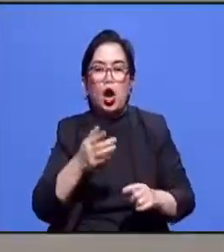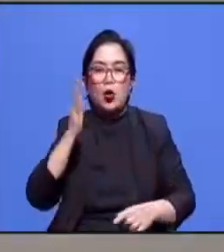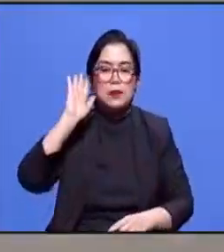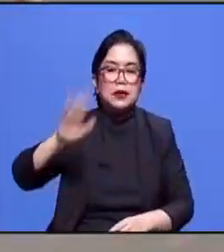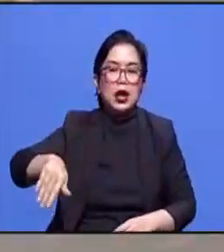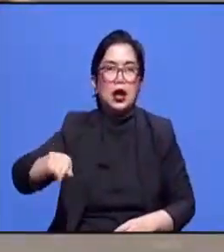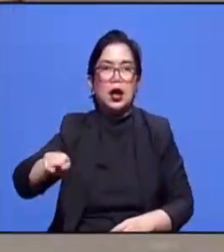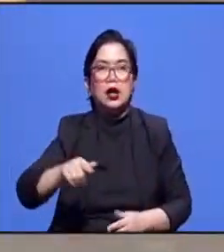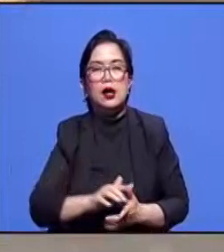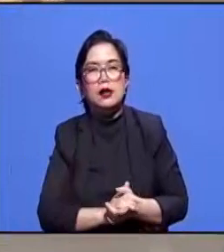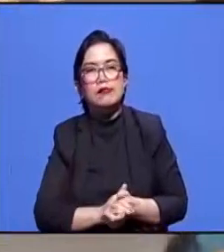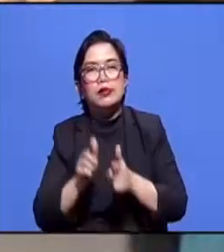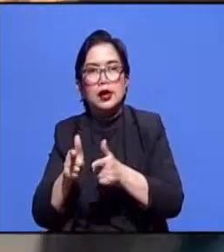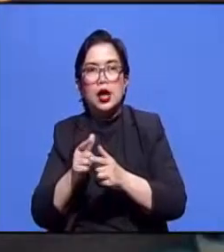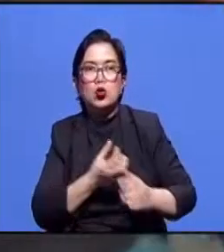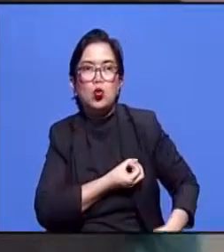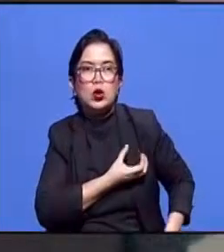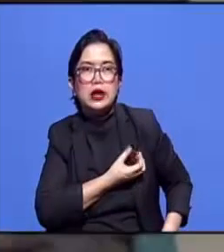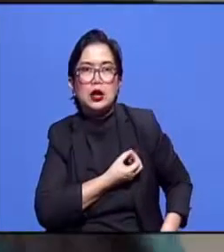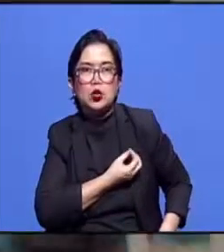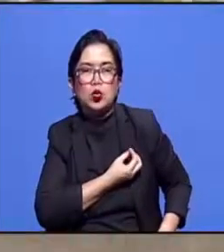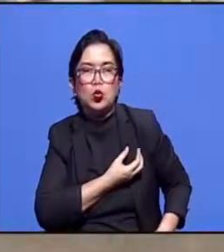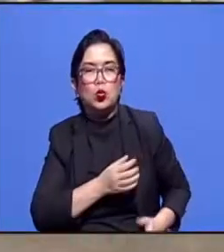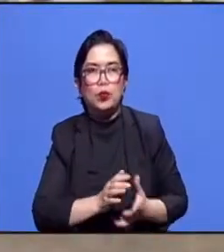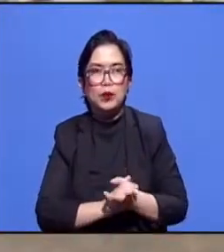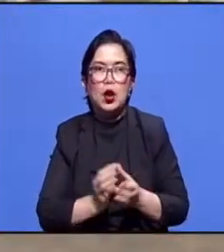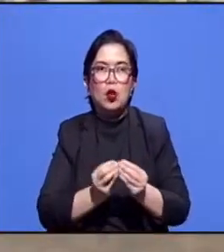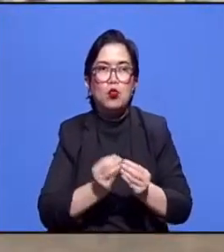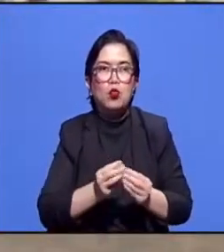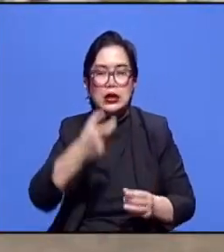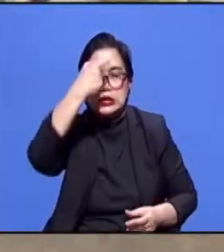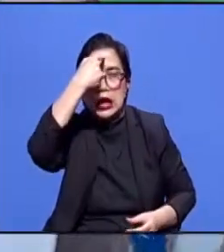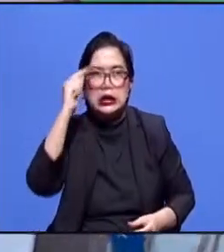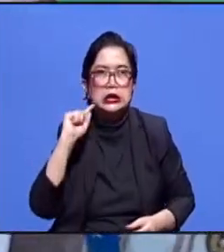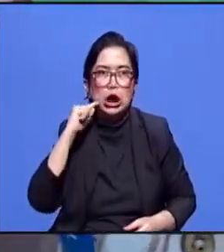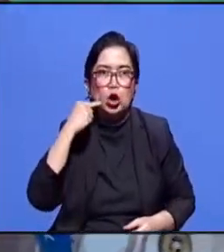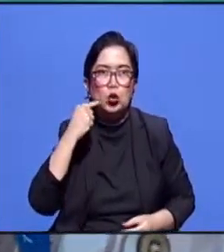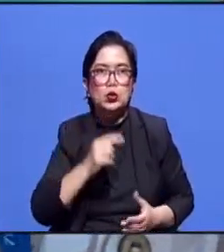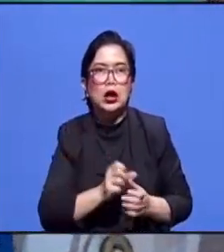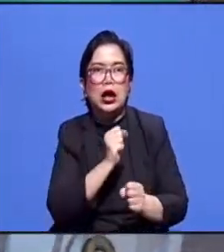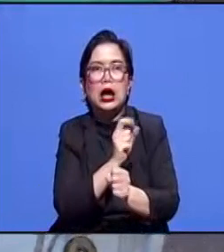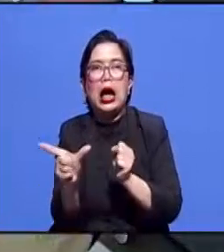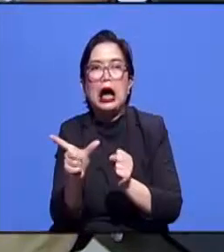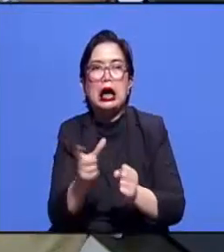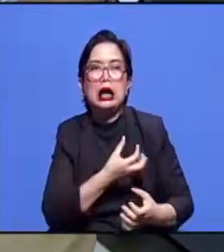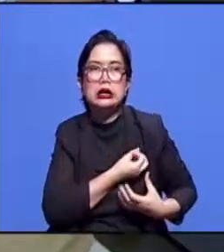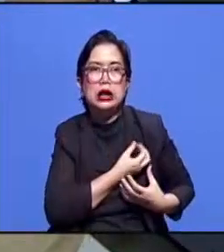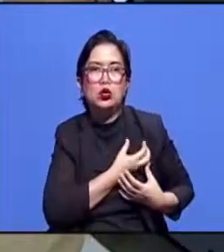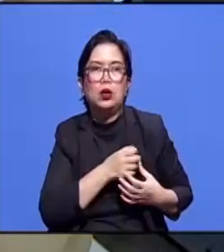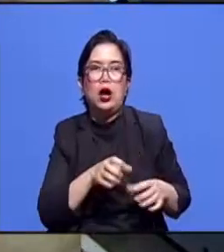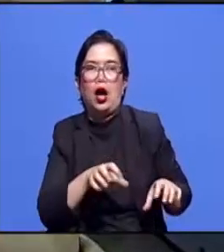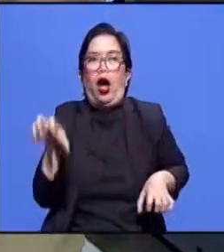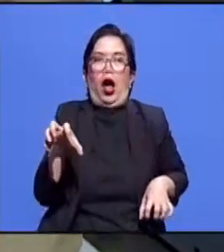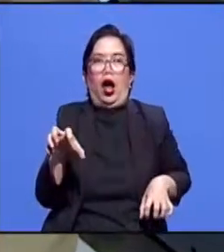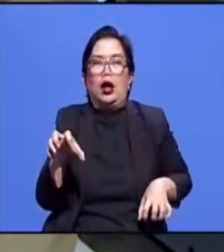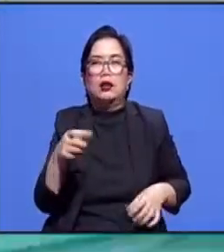berlarut, dapat mengganggu fungsi jantung normal dan menyebabkan komplikasi serius, termasuk gagal jantung, stroke, serangan jantung